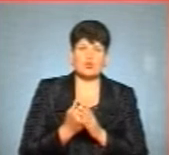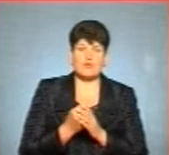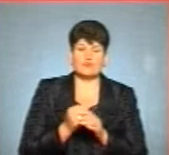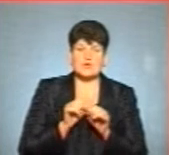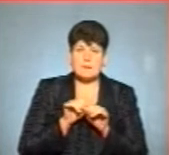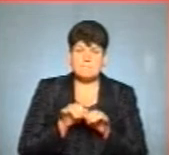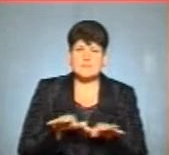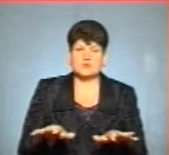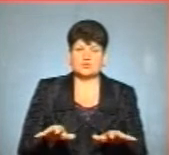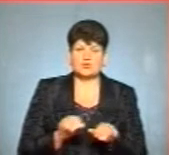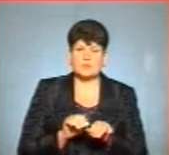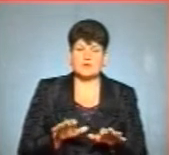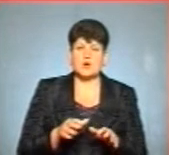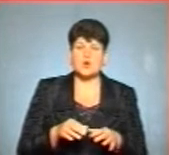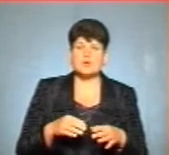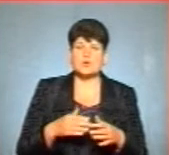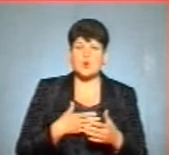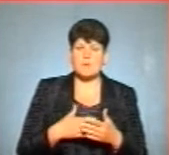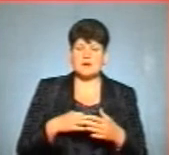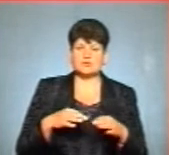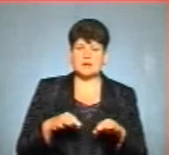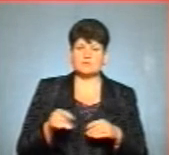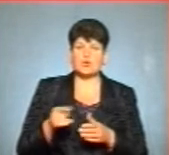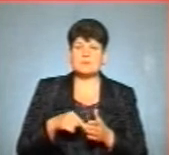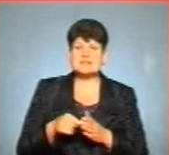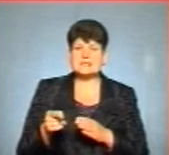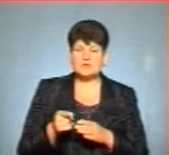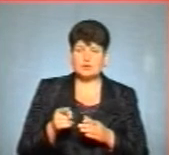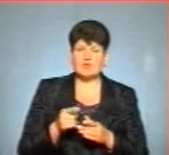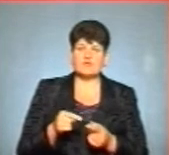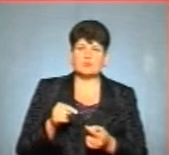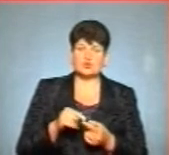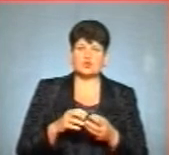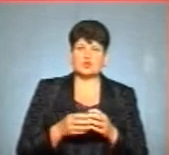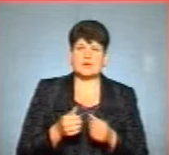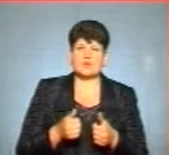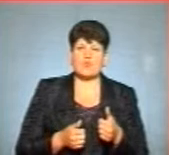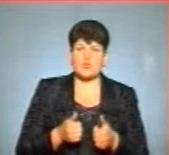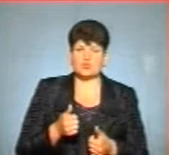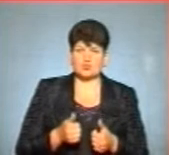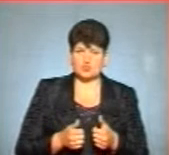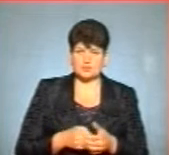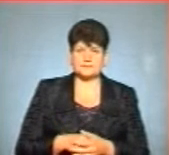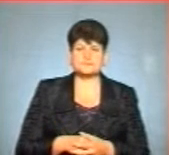мережі громадського транспорту міста Тернополя відповідно до результатів проведеного конкурсу.